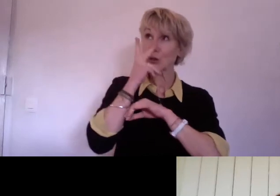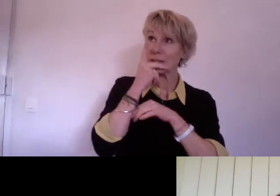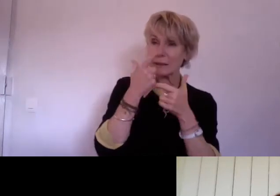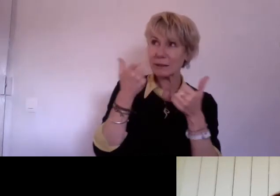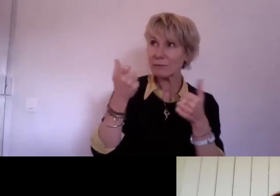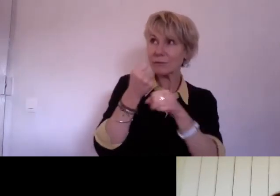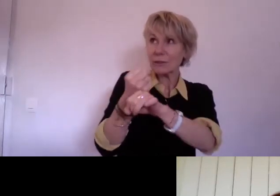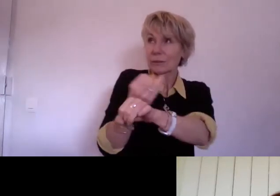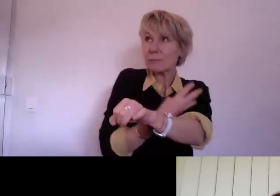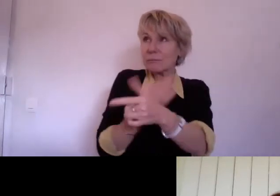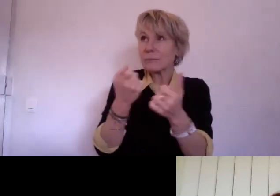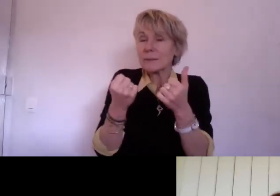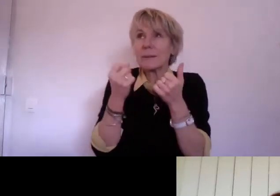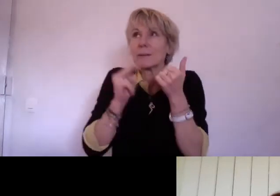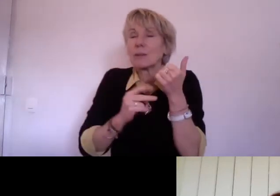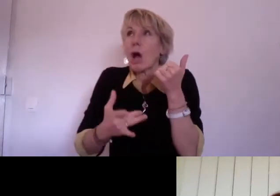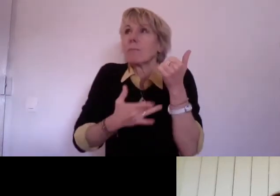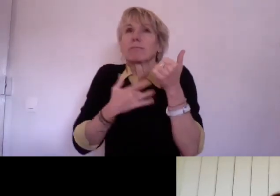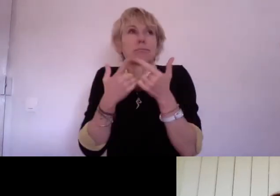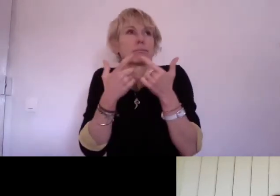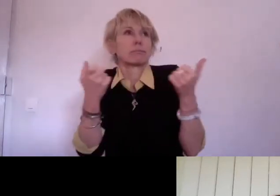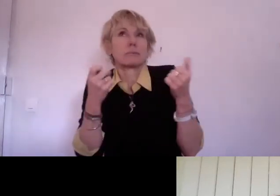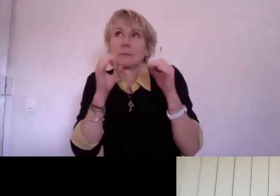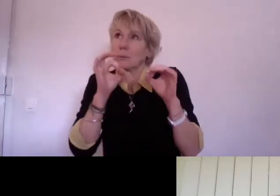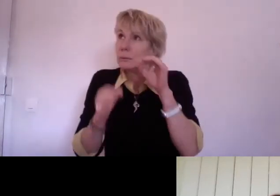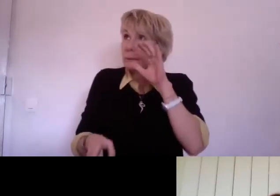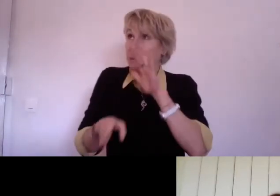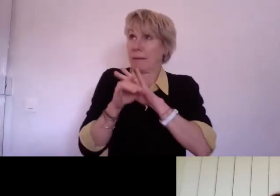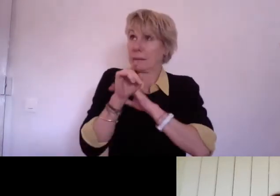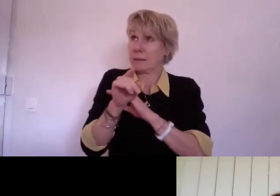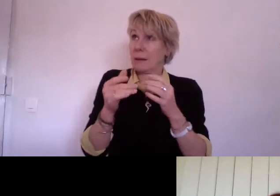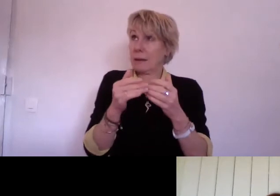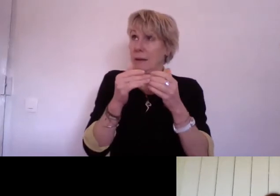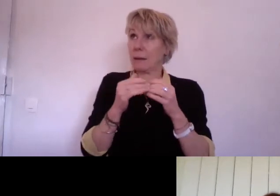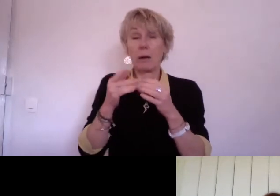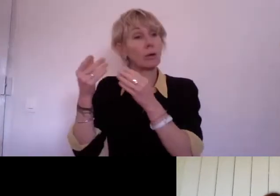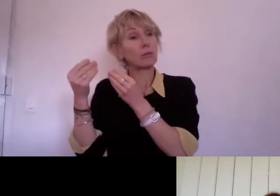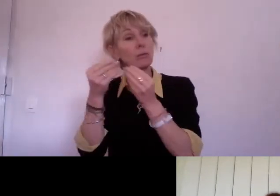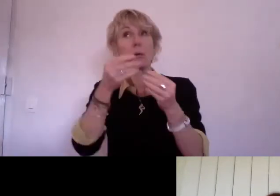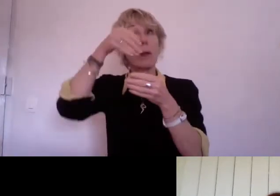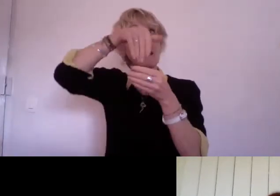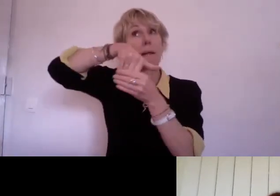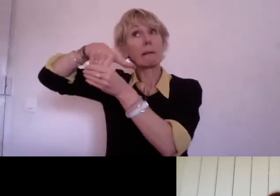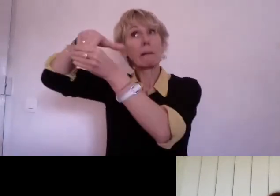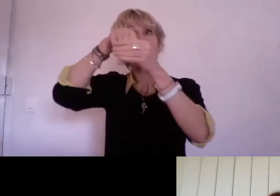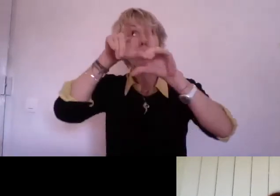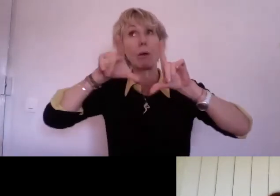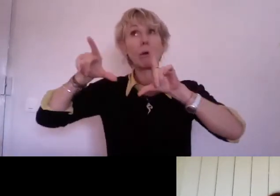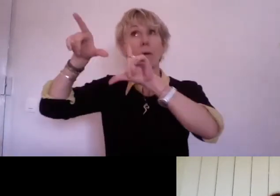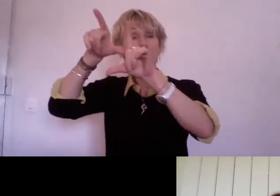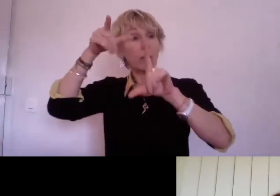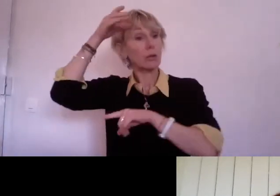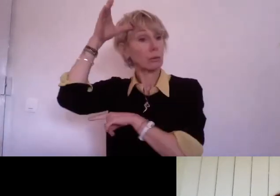est le point de départ de notre approche des œuvres. La transmission du contenu culturel, du savoir